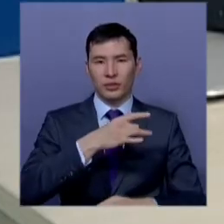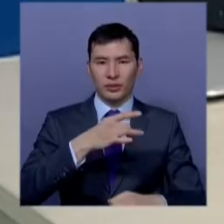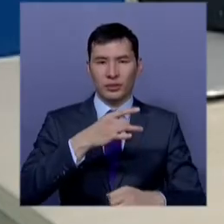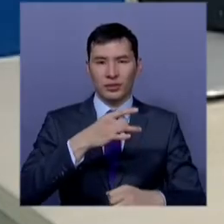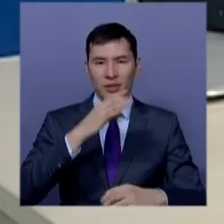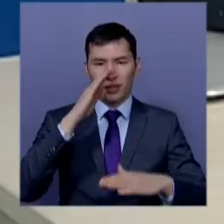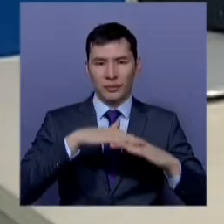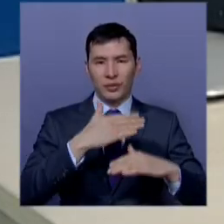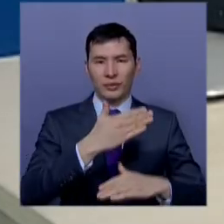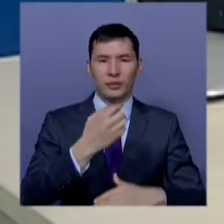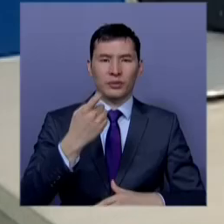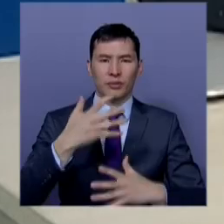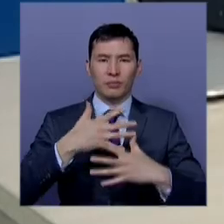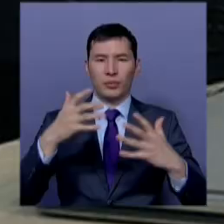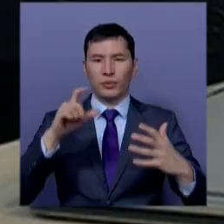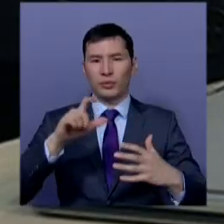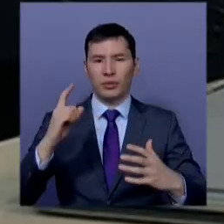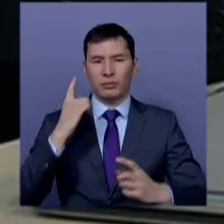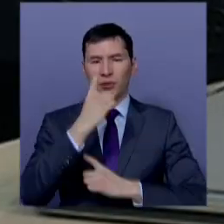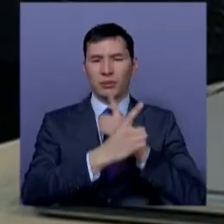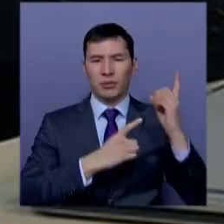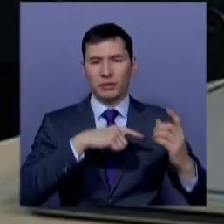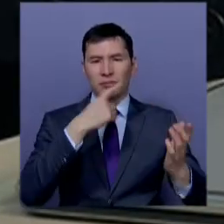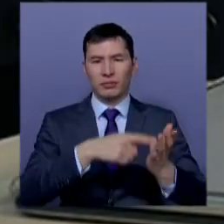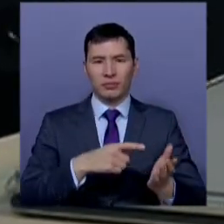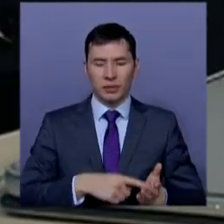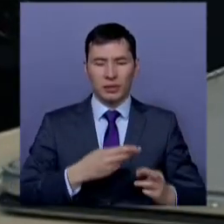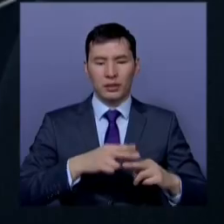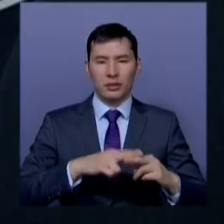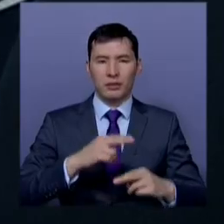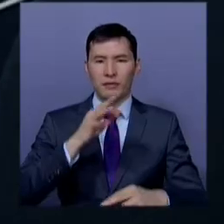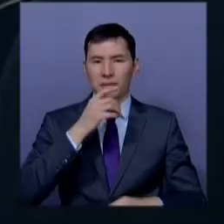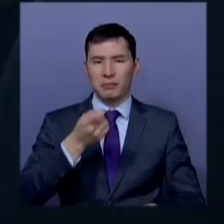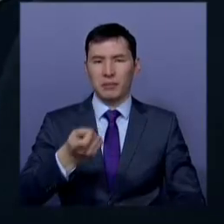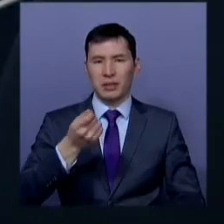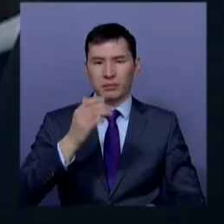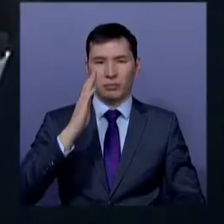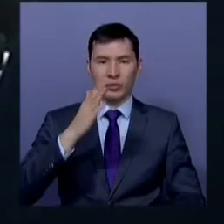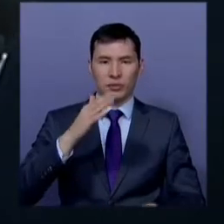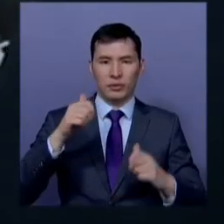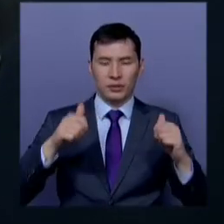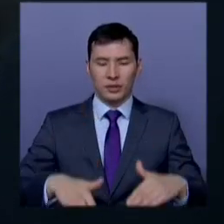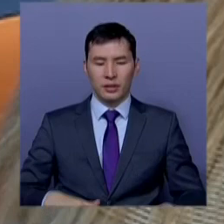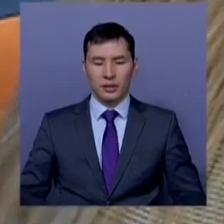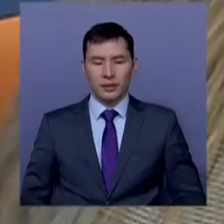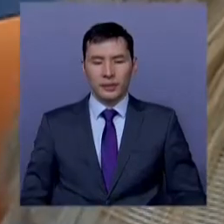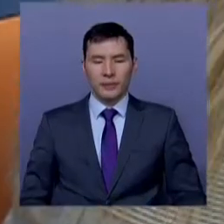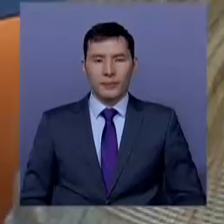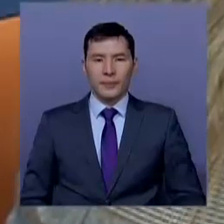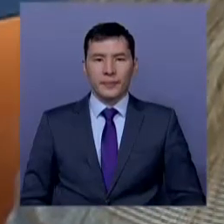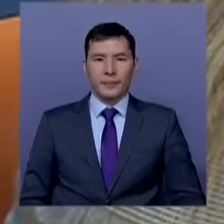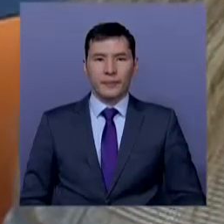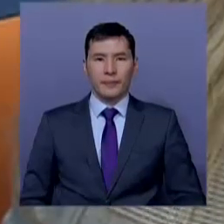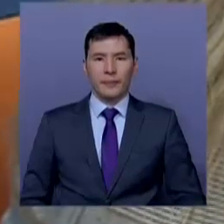өз мәселесін айтып келді. Тұрғындар басшылардан барлық сұрақ көп кешікпей шешімін табады деген уәдесін алып тарқасты. Лұғат